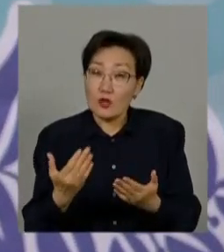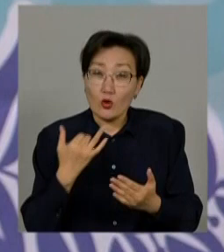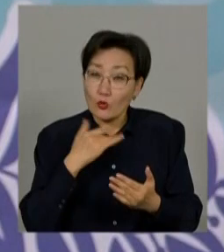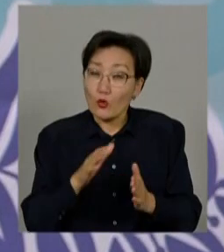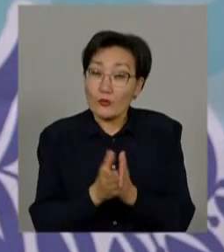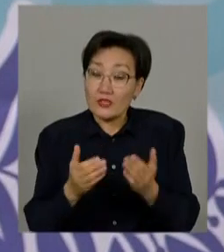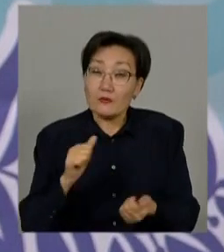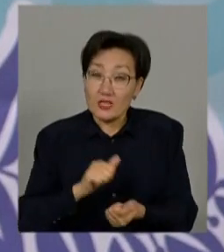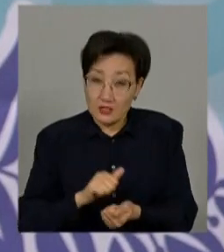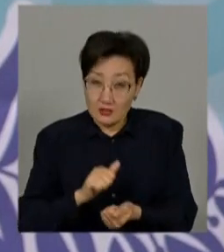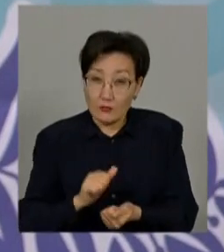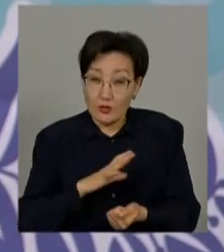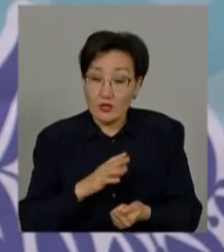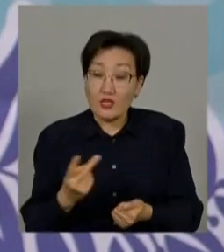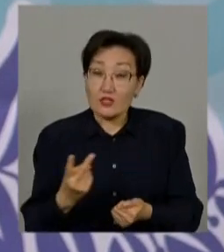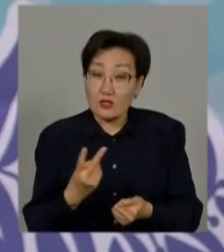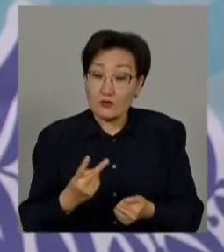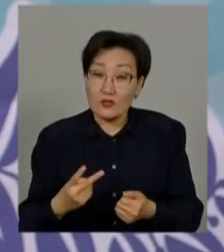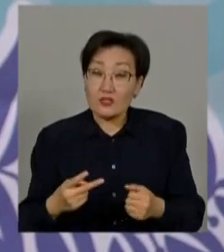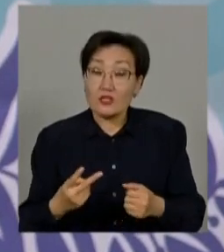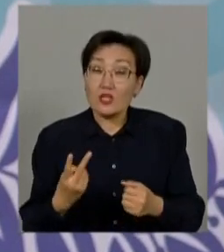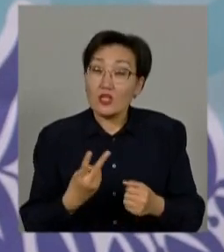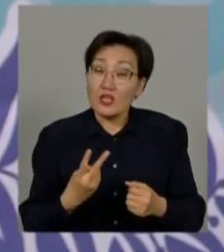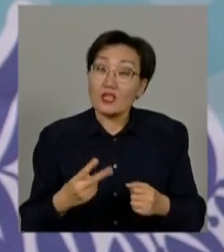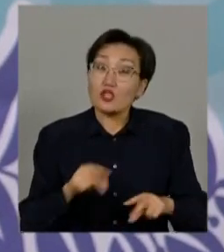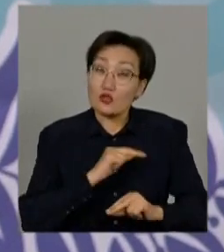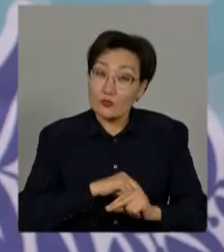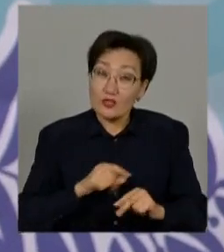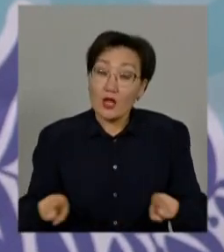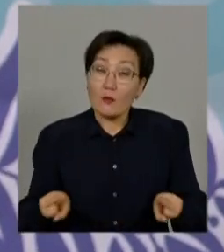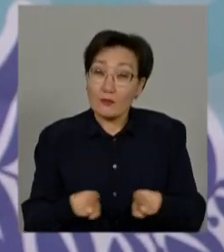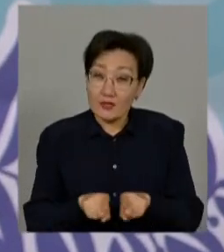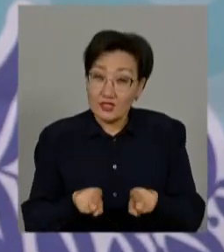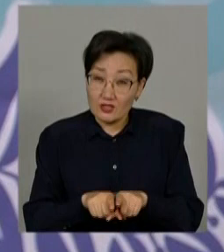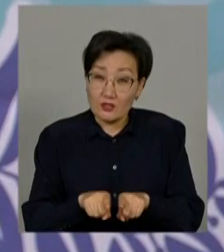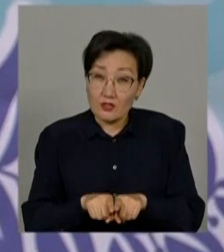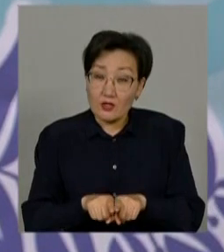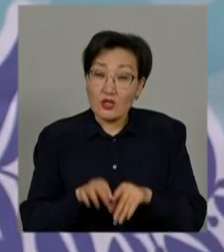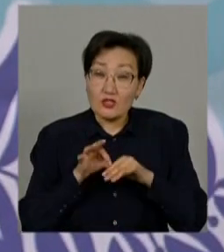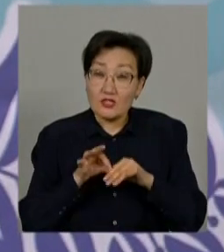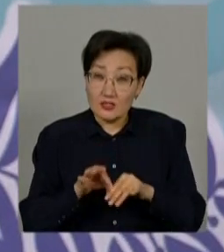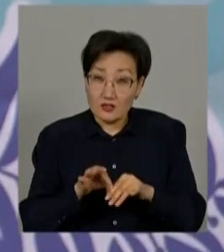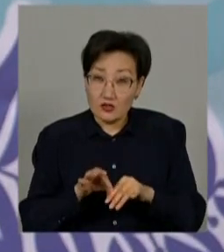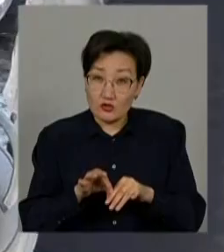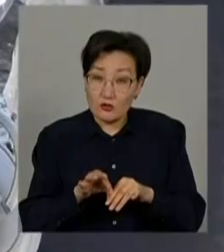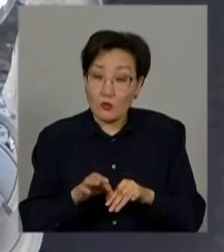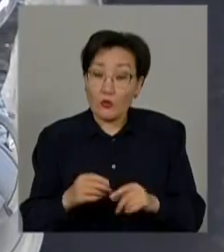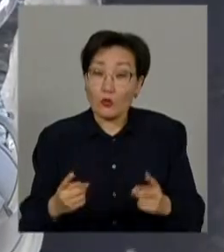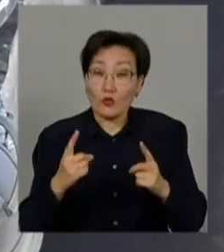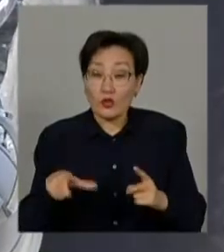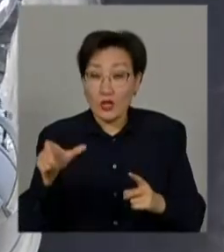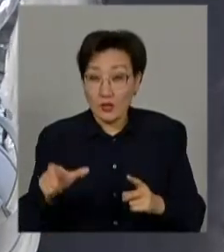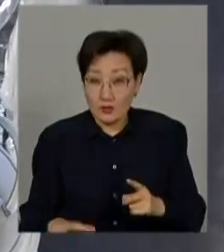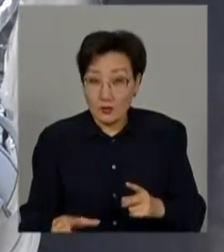шығыпты. Екеуінде қатар алып жүріп, екі поэзияменен қызметті егіземген ол ақын